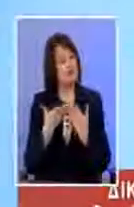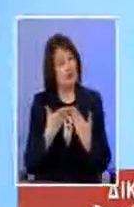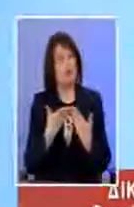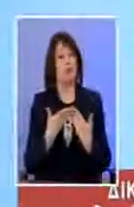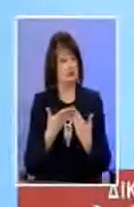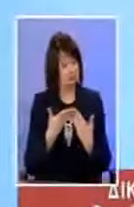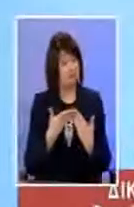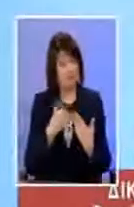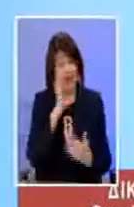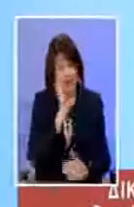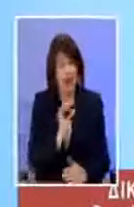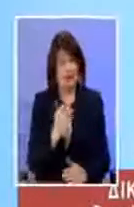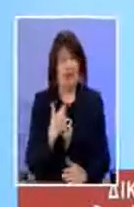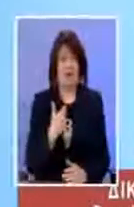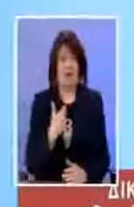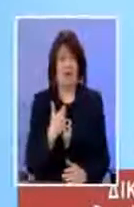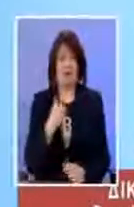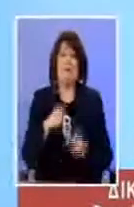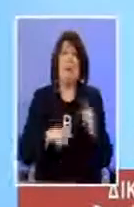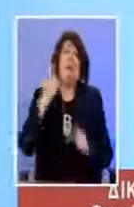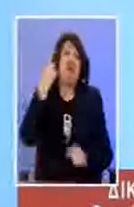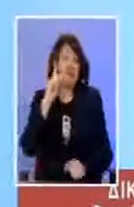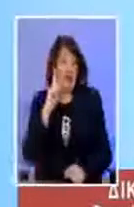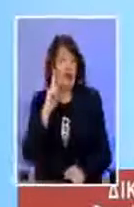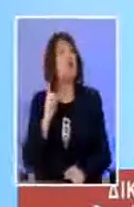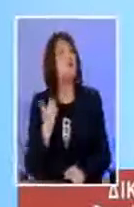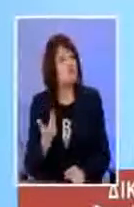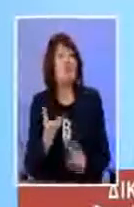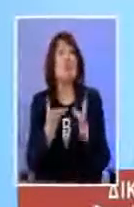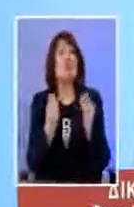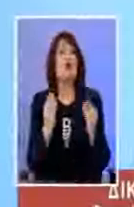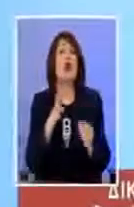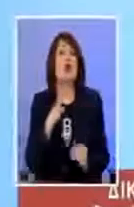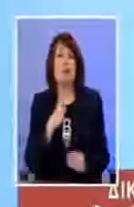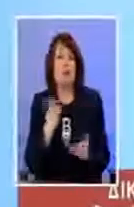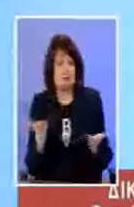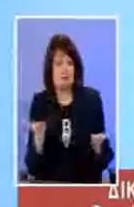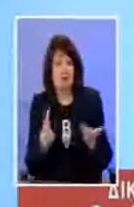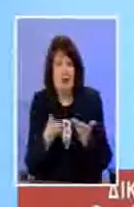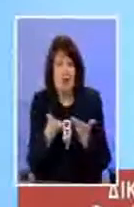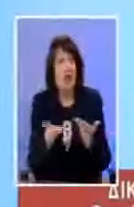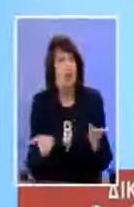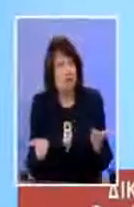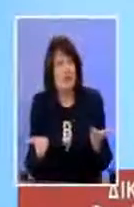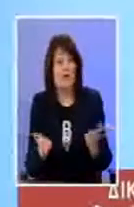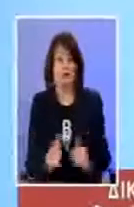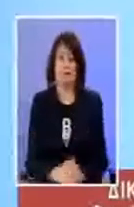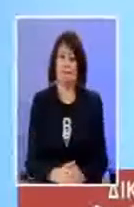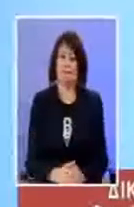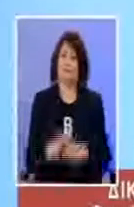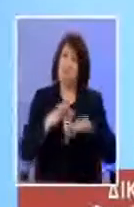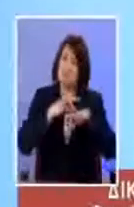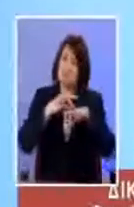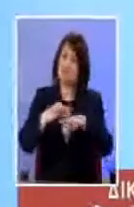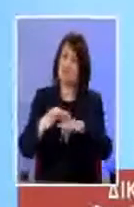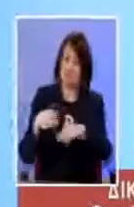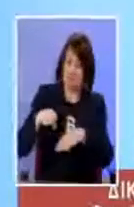πω, εντάξει, κάποιοι δεν ξέρουν, αλλά είναι πάρα πολλοί άνθρωποι που μας βοηθούν και μας περνάνε